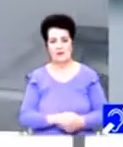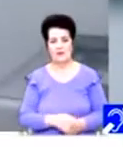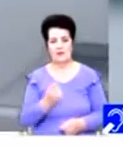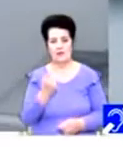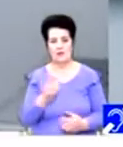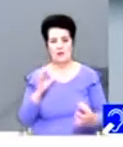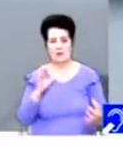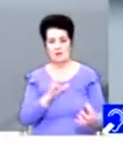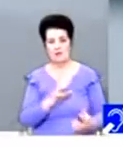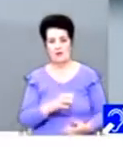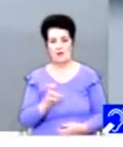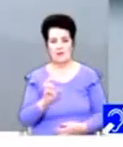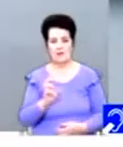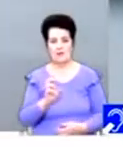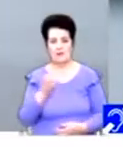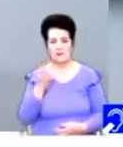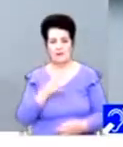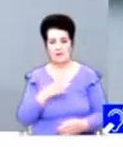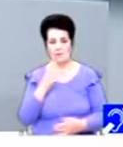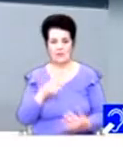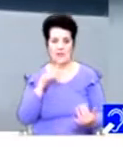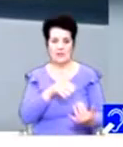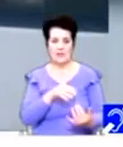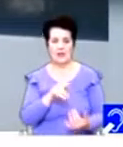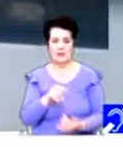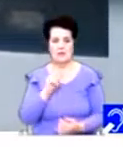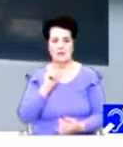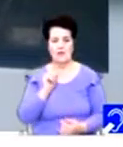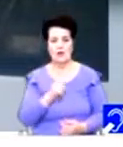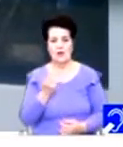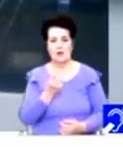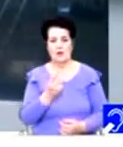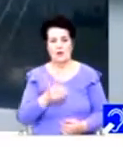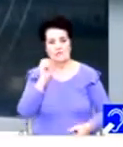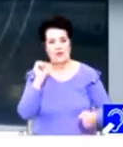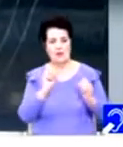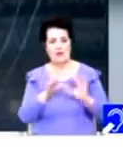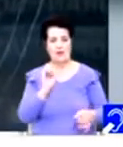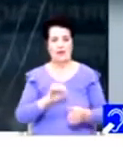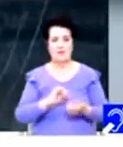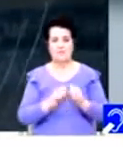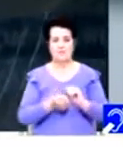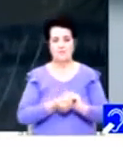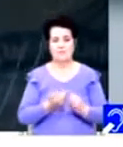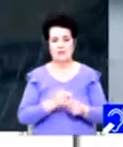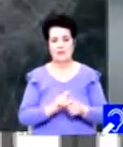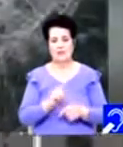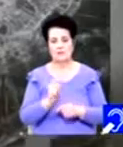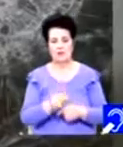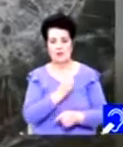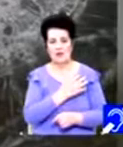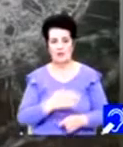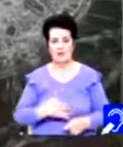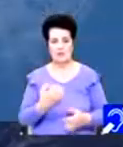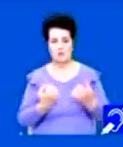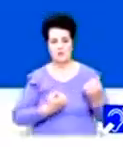Un autocar cu turiști basarabeni a fost atacat în Ucraina. Doi bărbați neidentificați au aruncat cu pietre și bucăți de beton și au rănit șoferul.